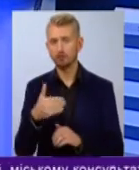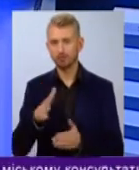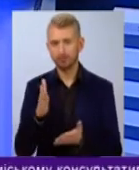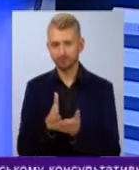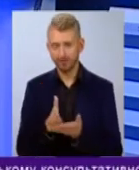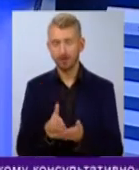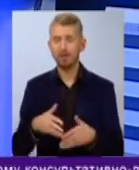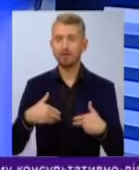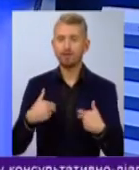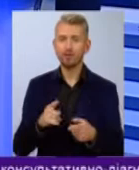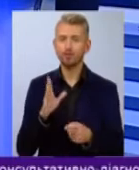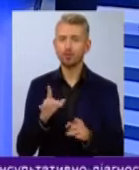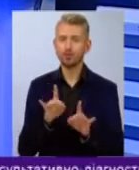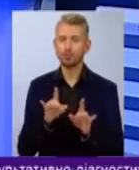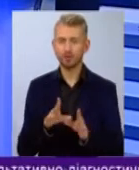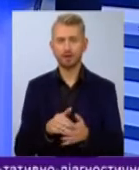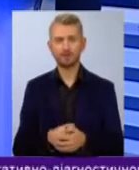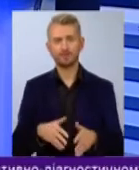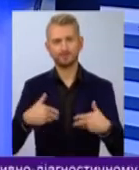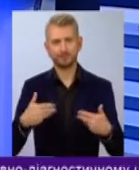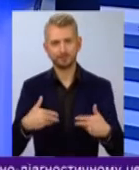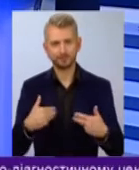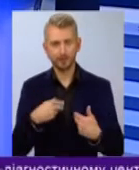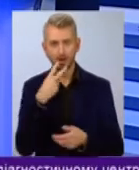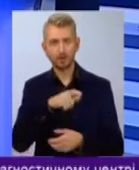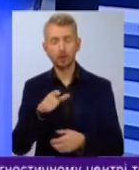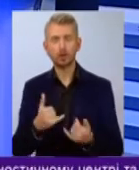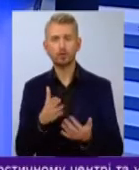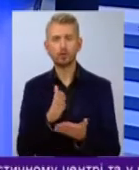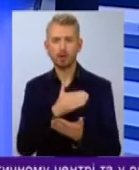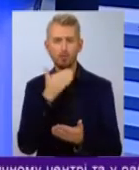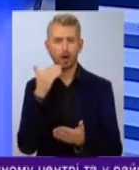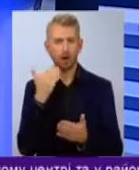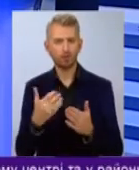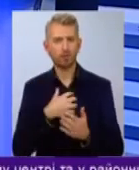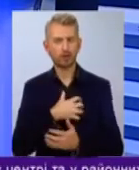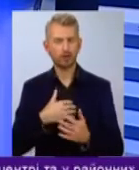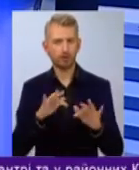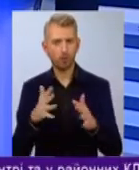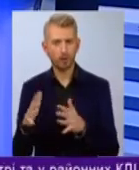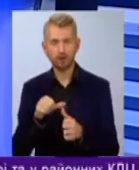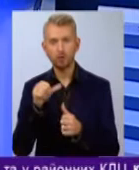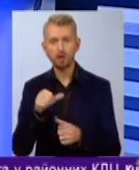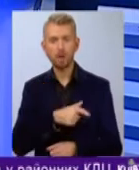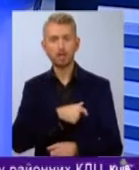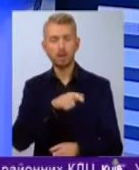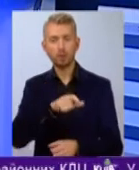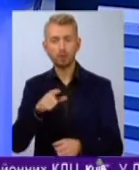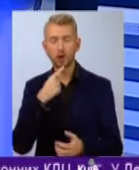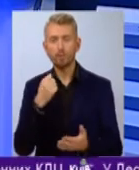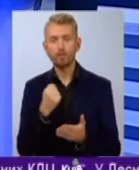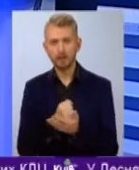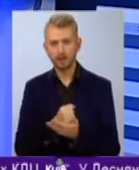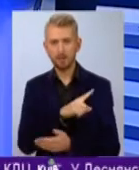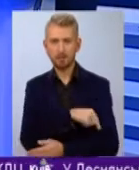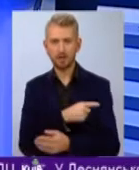тебе, Лілію. Що будеш розповідати? Добрий вечір тобі, добрий вечір глядачам. Сьогодні маємо чимало важливих подій. Зокрема, депутати ухвалили медичну